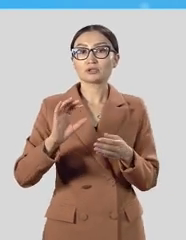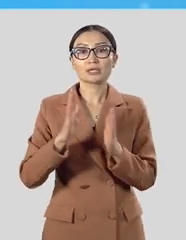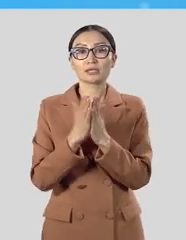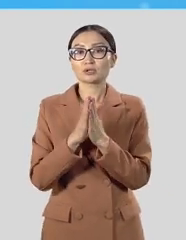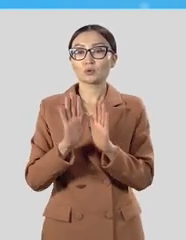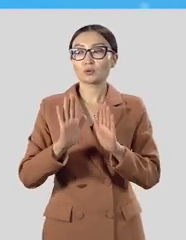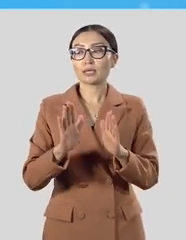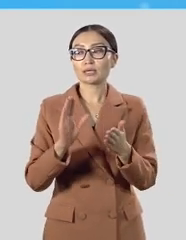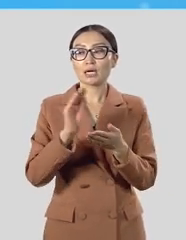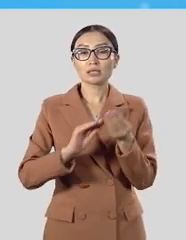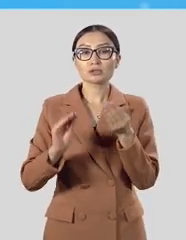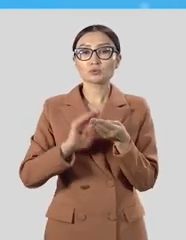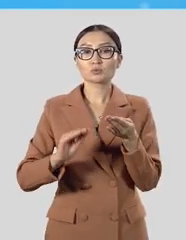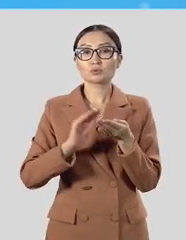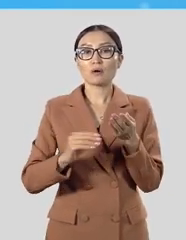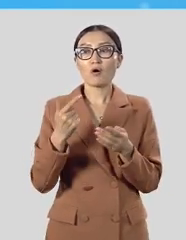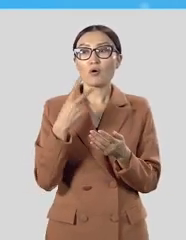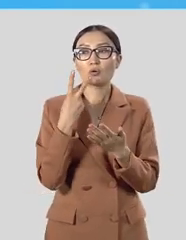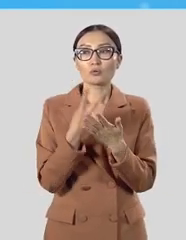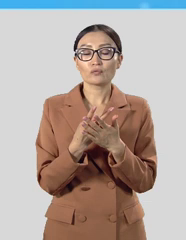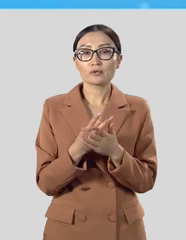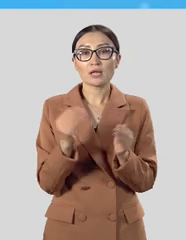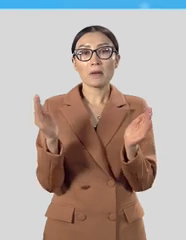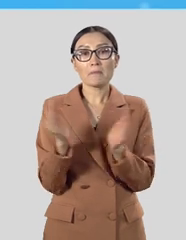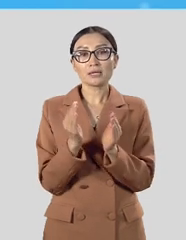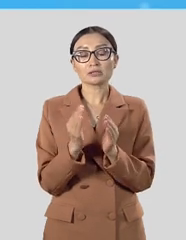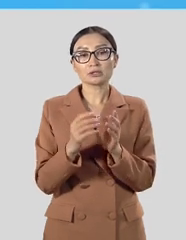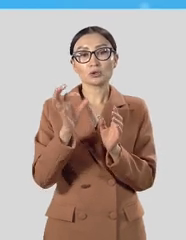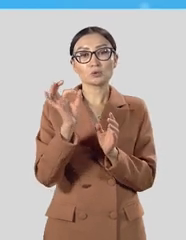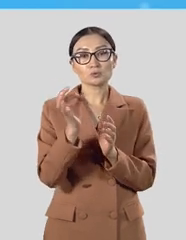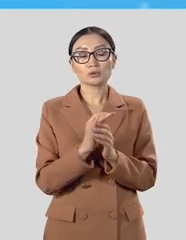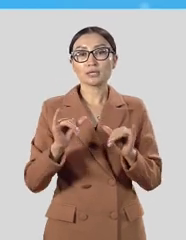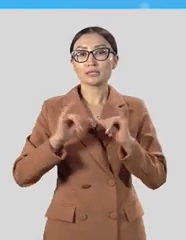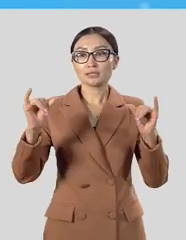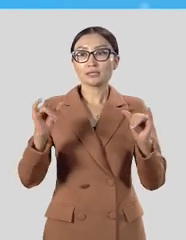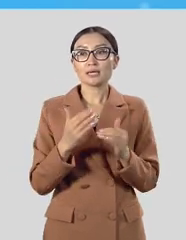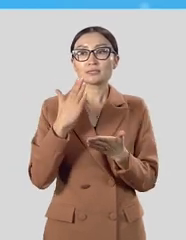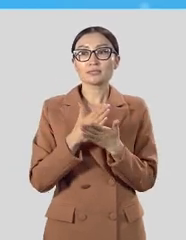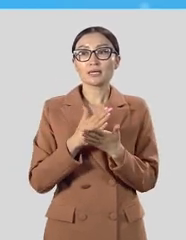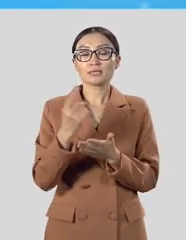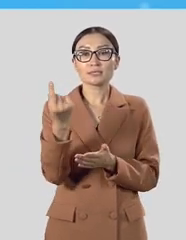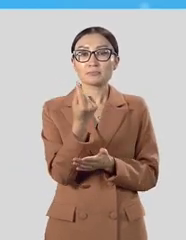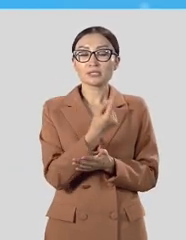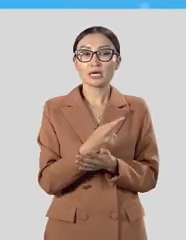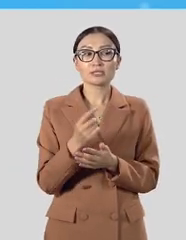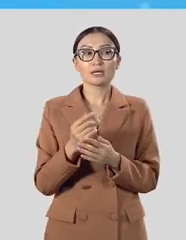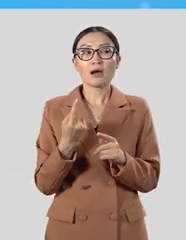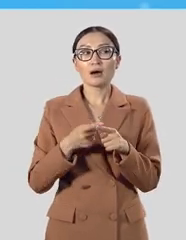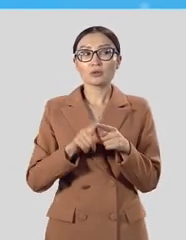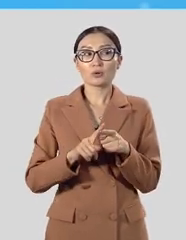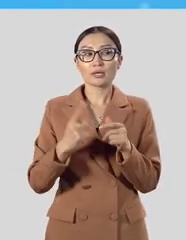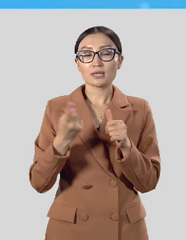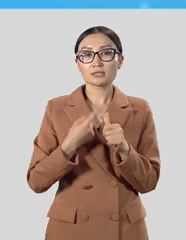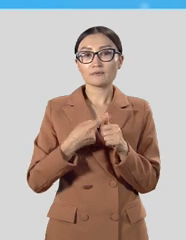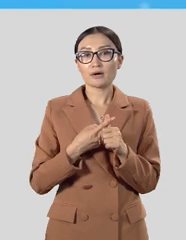таких рисунков. Роберт Гук увидел, что малюсенький кусочек растительной ткани состоит из мельчайших ячеек, которые